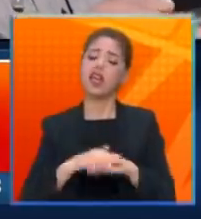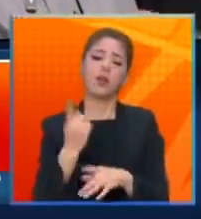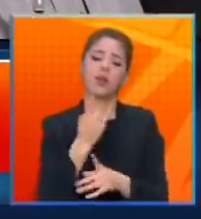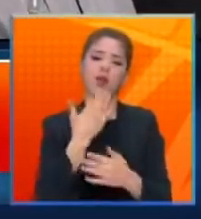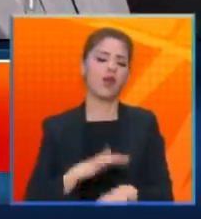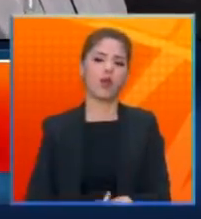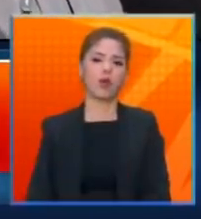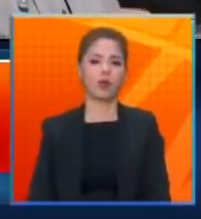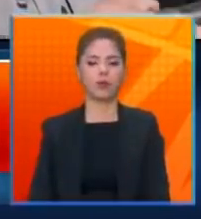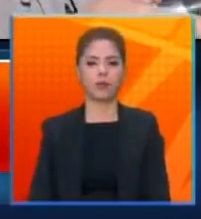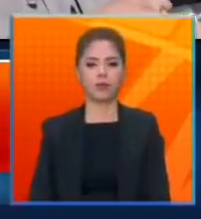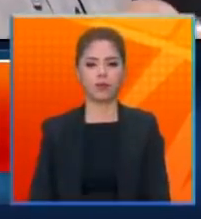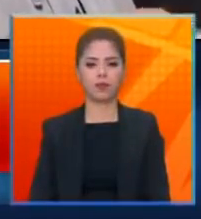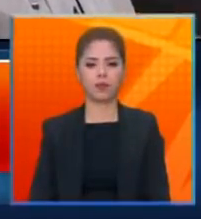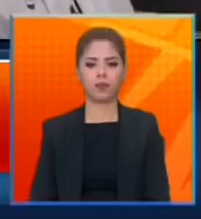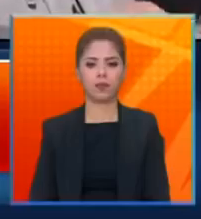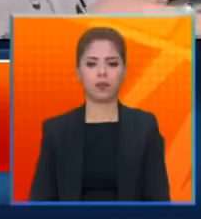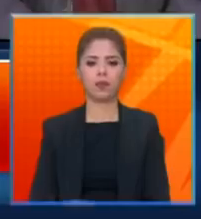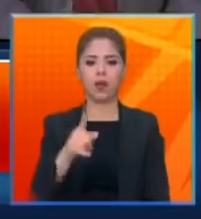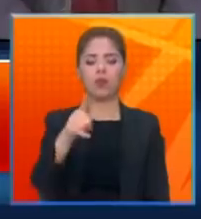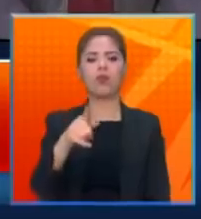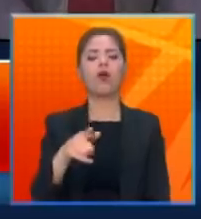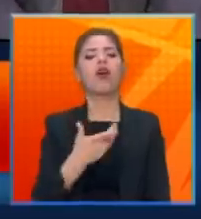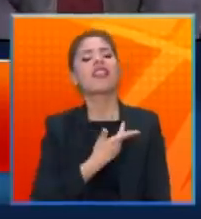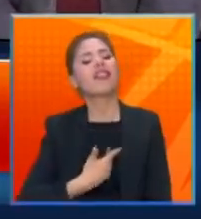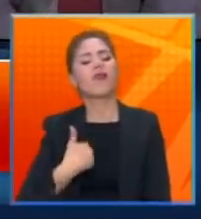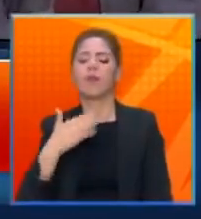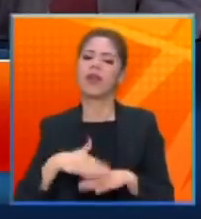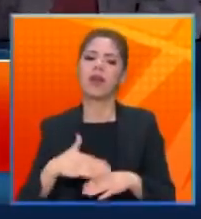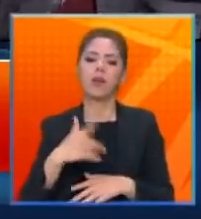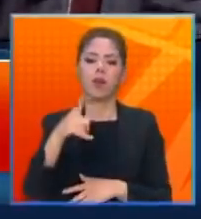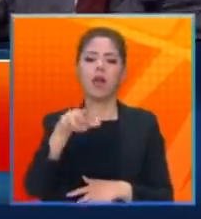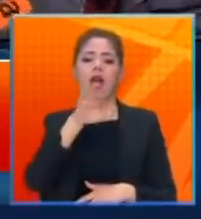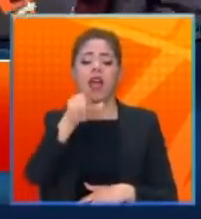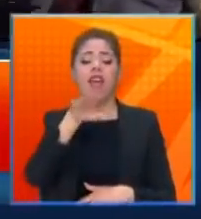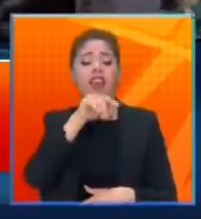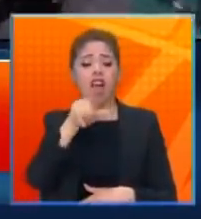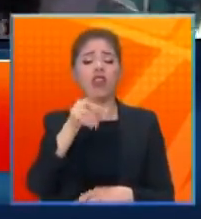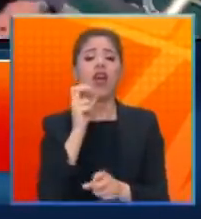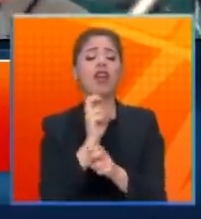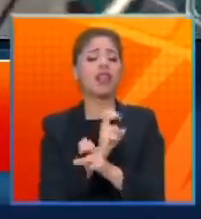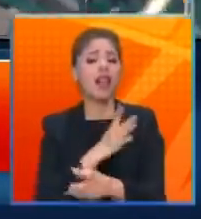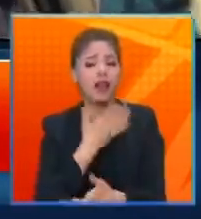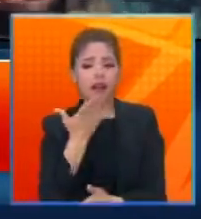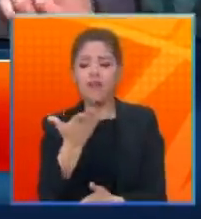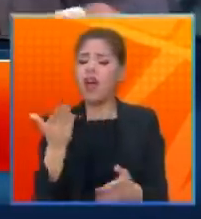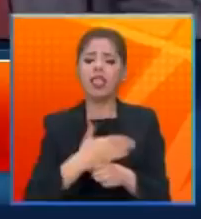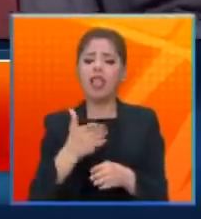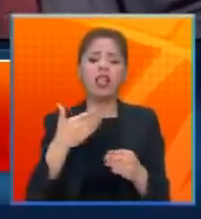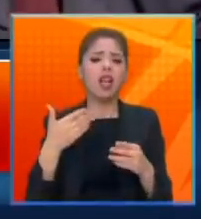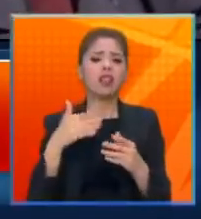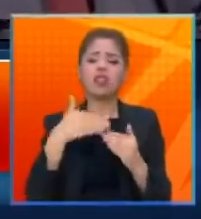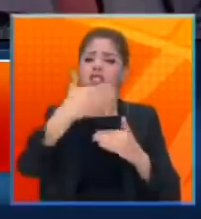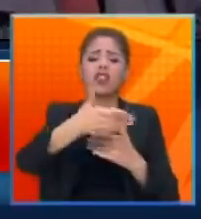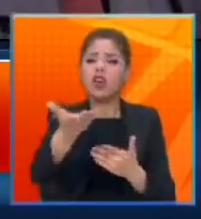hobi. Hobi mi, iş mi? Hobi, hobi. Risk grubundasınız yaş olarak. Niye dışarıdayız? Valla evde sıkıldık,